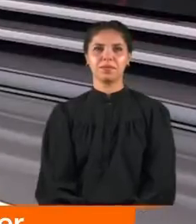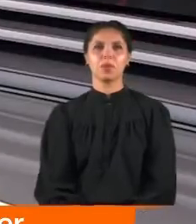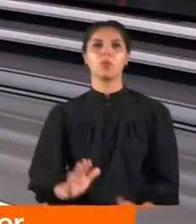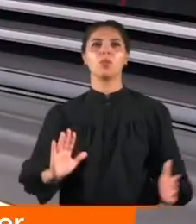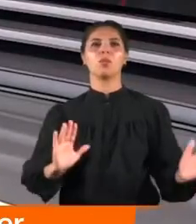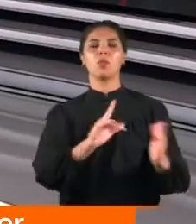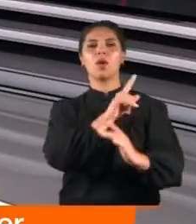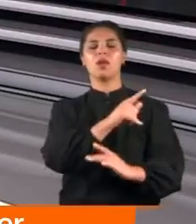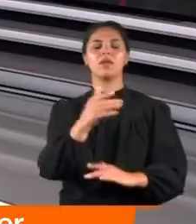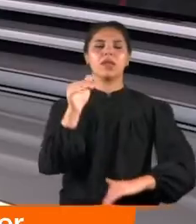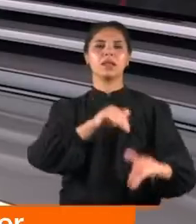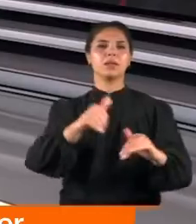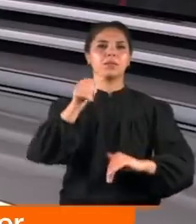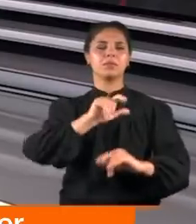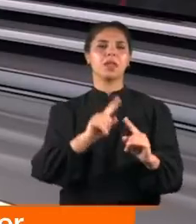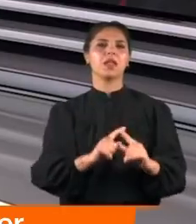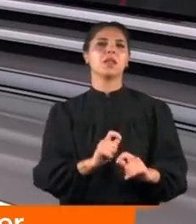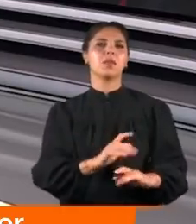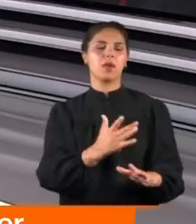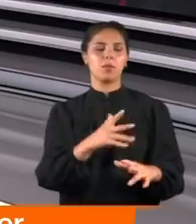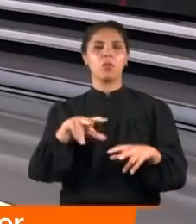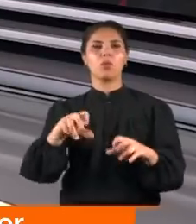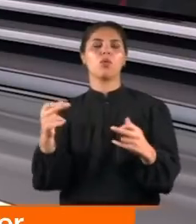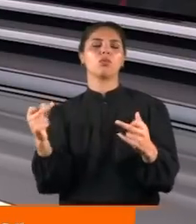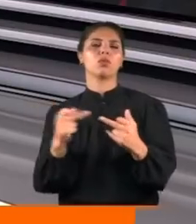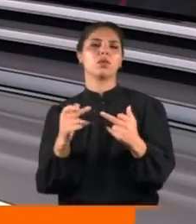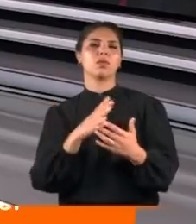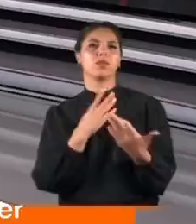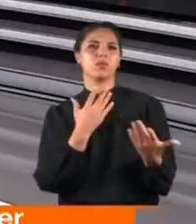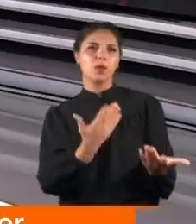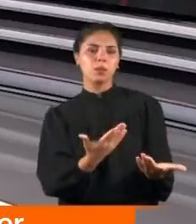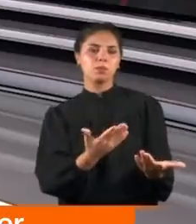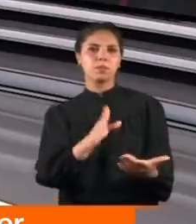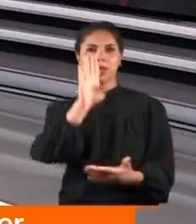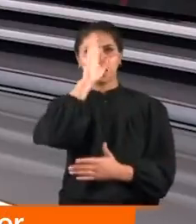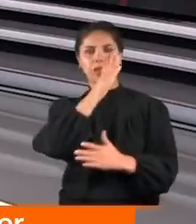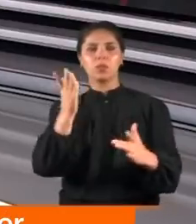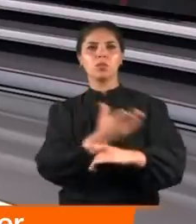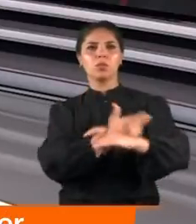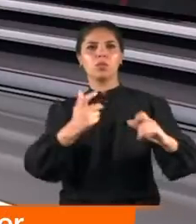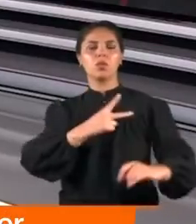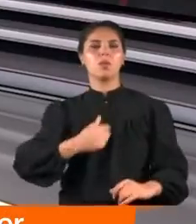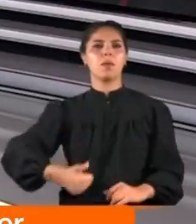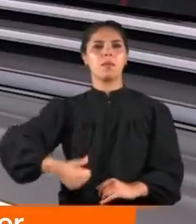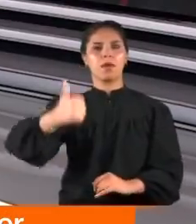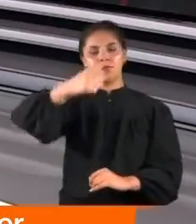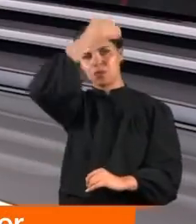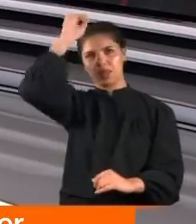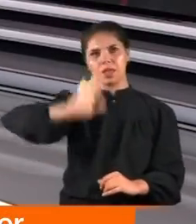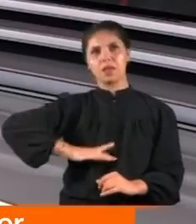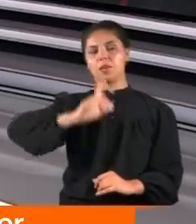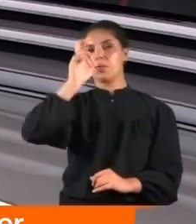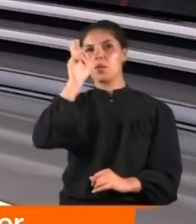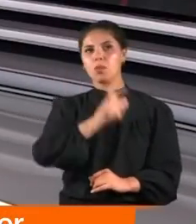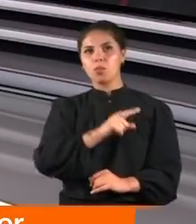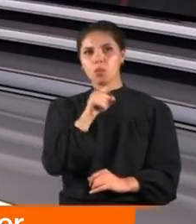Ana muhalefet seçim yenilgisiyle hesaplaşamadan koltuk savaşı gündemiyle boğuşmayı sürdürüyor. İstanbul Büyükşehir Belediye Başkanı Ekrem İmamoğlu, Anadolu